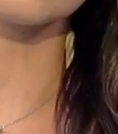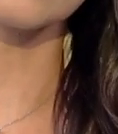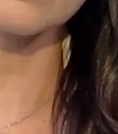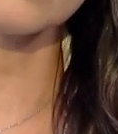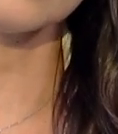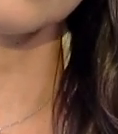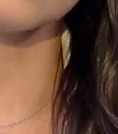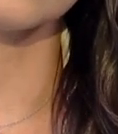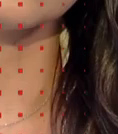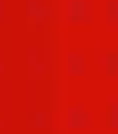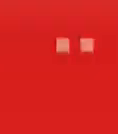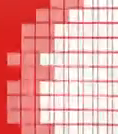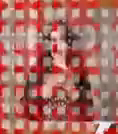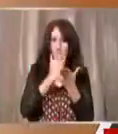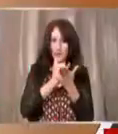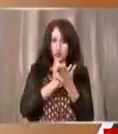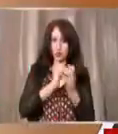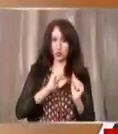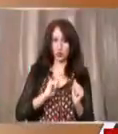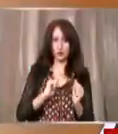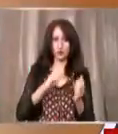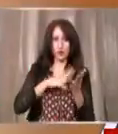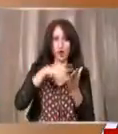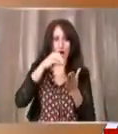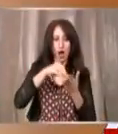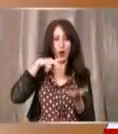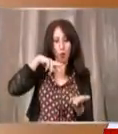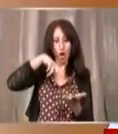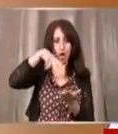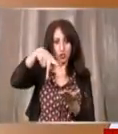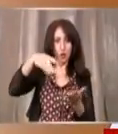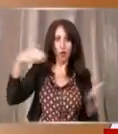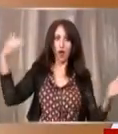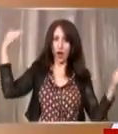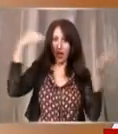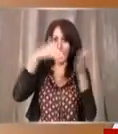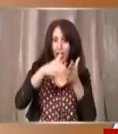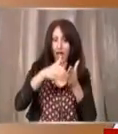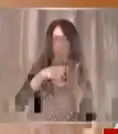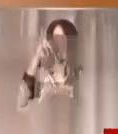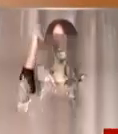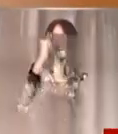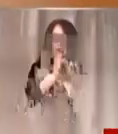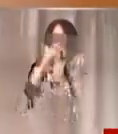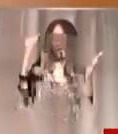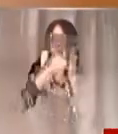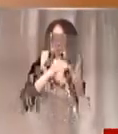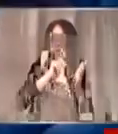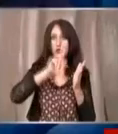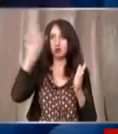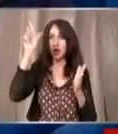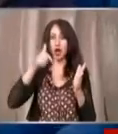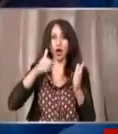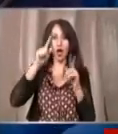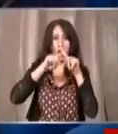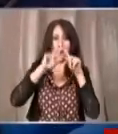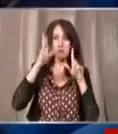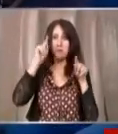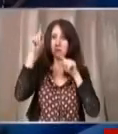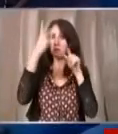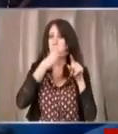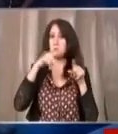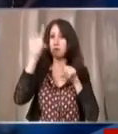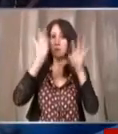النهارده المؤتمر الصحفي اللي احنا تابعناه كله ده مؤتمر بيتحدث بشكل واضح عن الهيئه الوطنيه